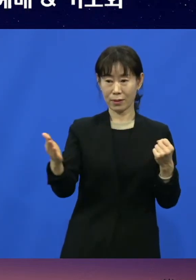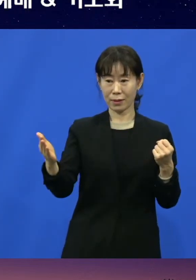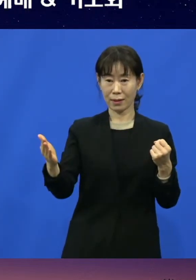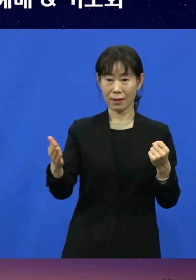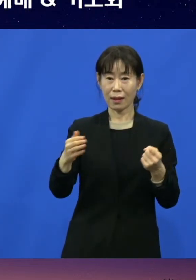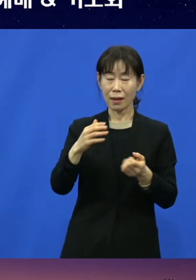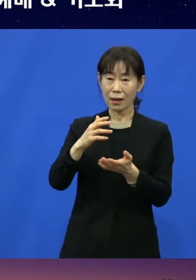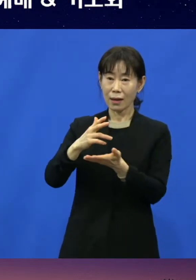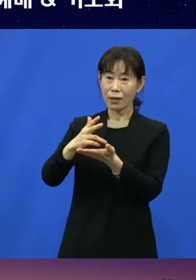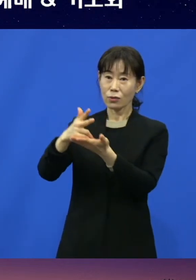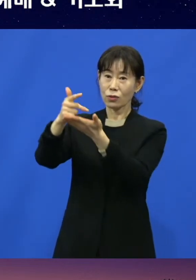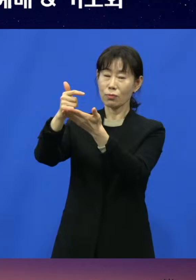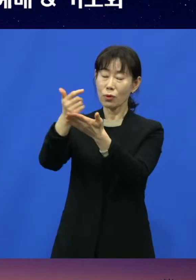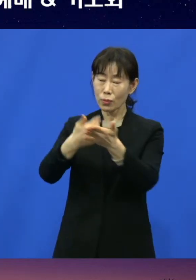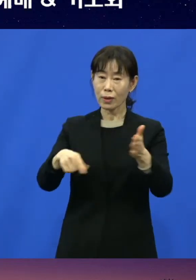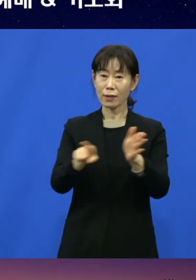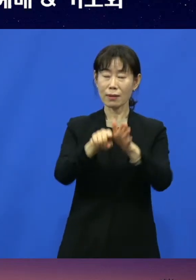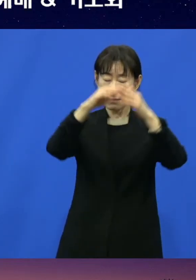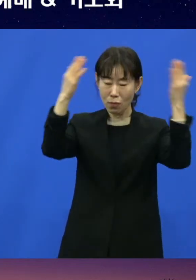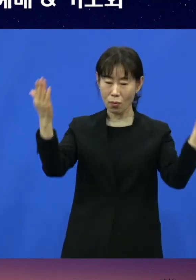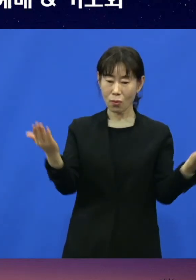위하여 모든 것을